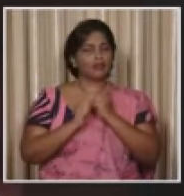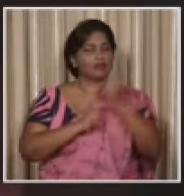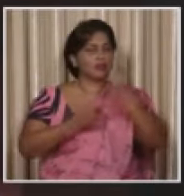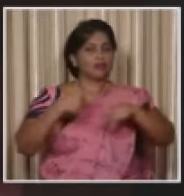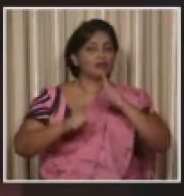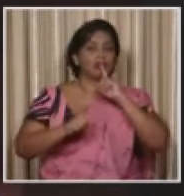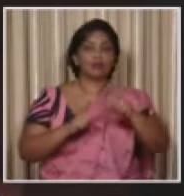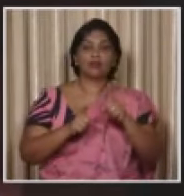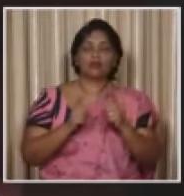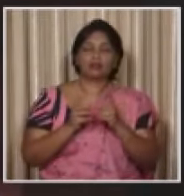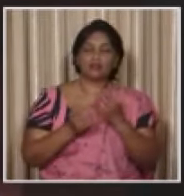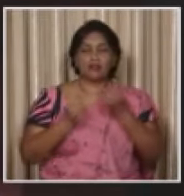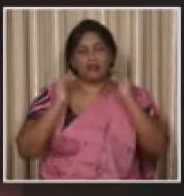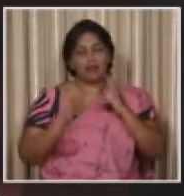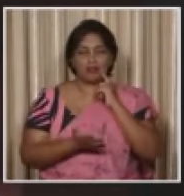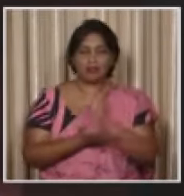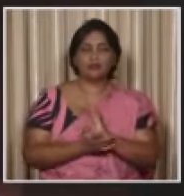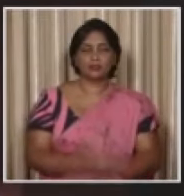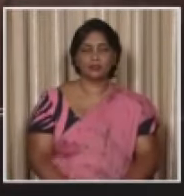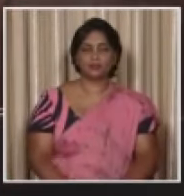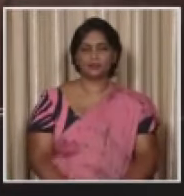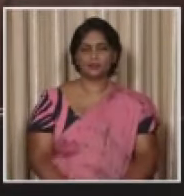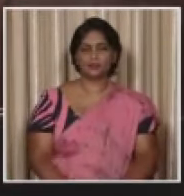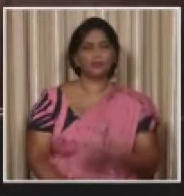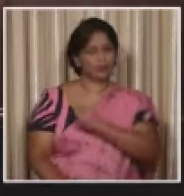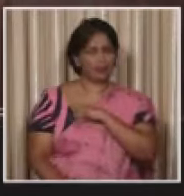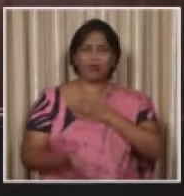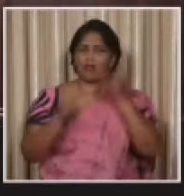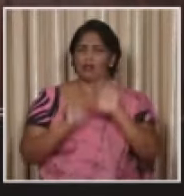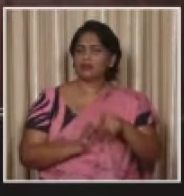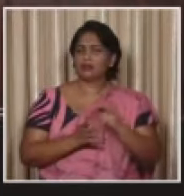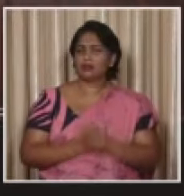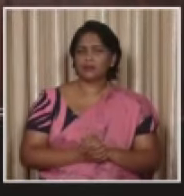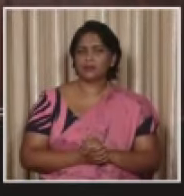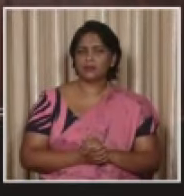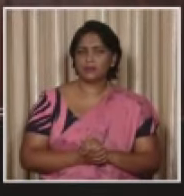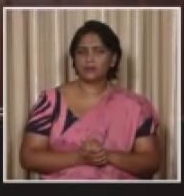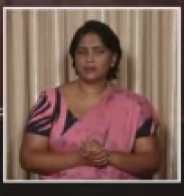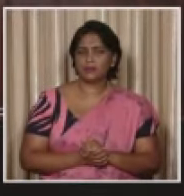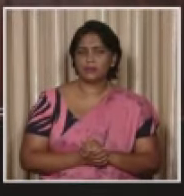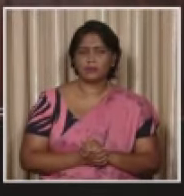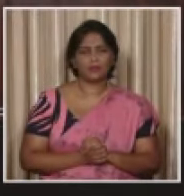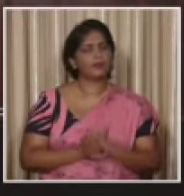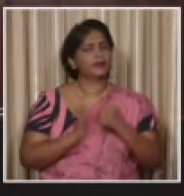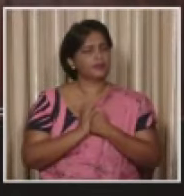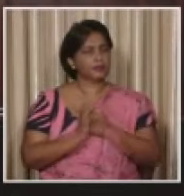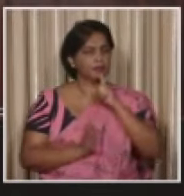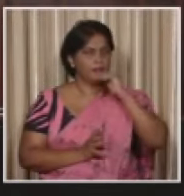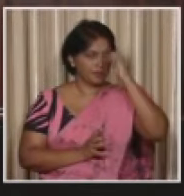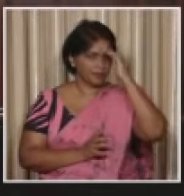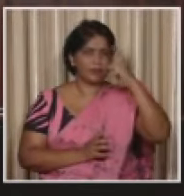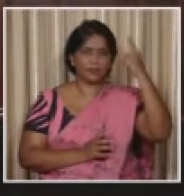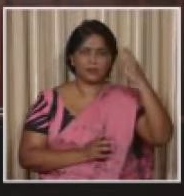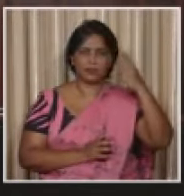අයට කියන්නේ බඩපටි දා කරගන්න කියන රත්නාවඳුරත් අවසාන වශයෙන් වහන්සේ මොකද ගරු නියෝජ්‍ය කතානායකතුමනි ඔව් ගරු